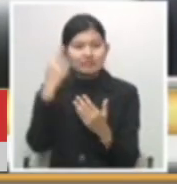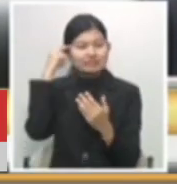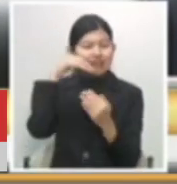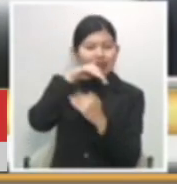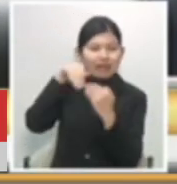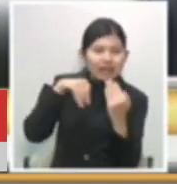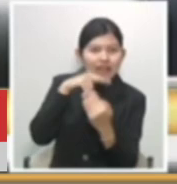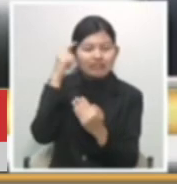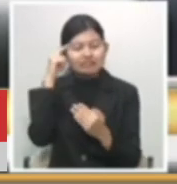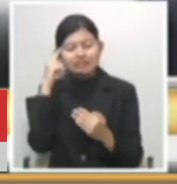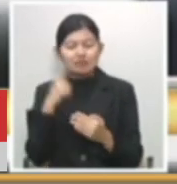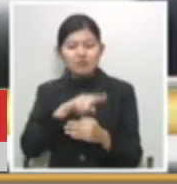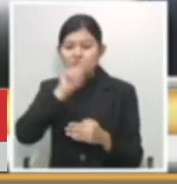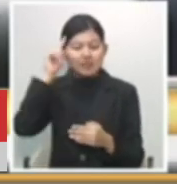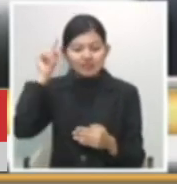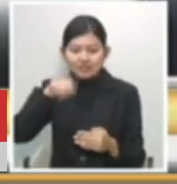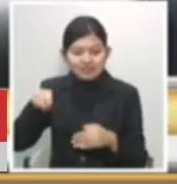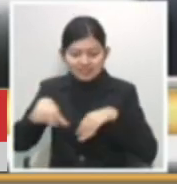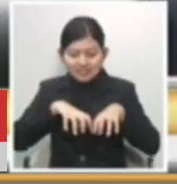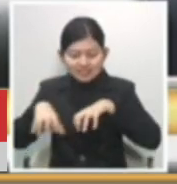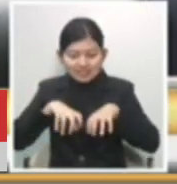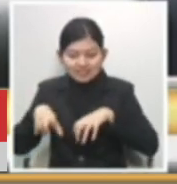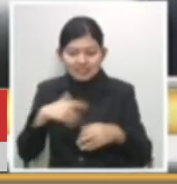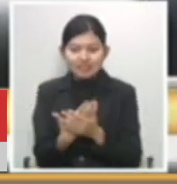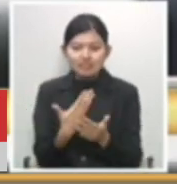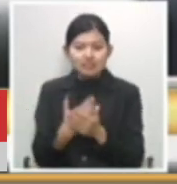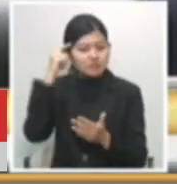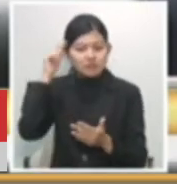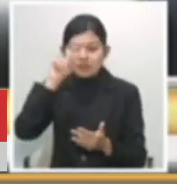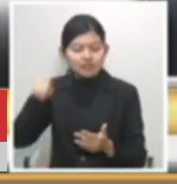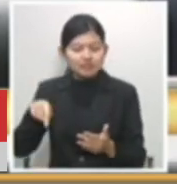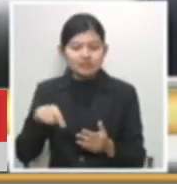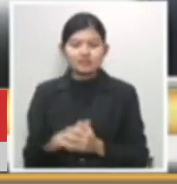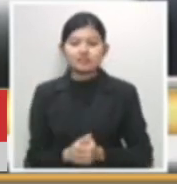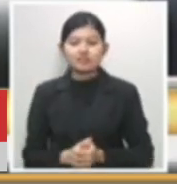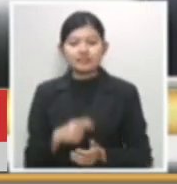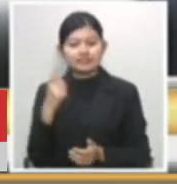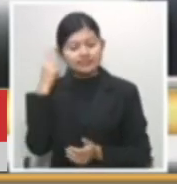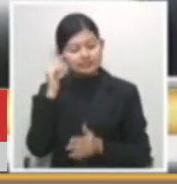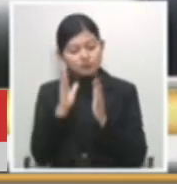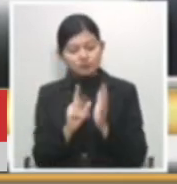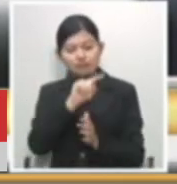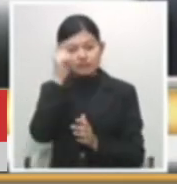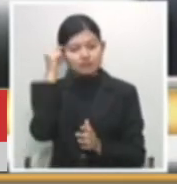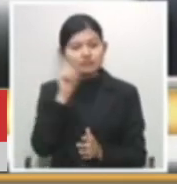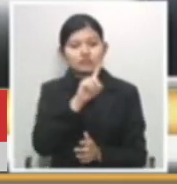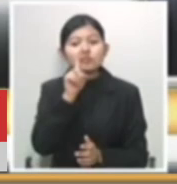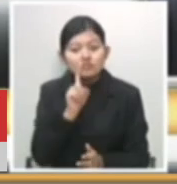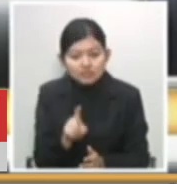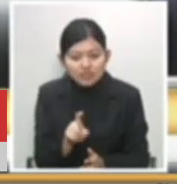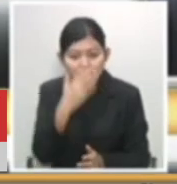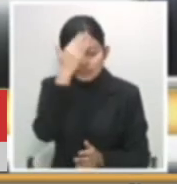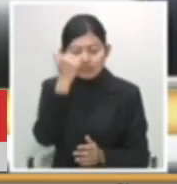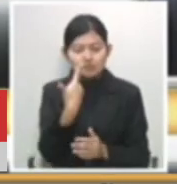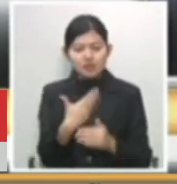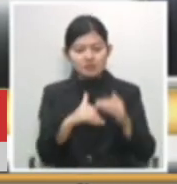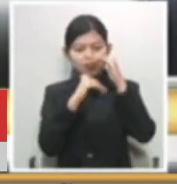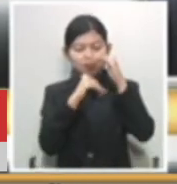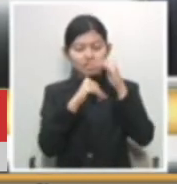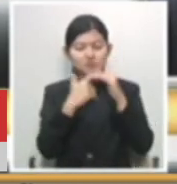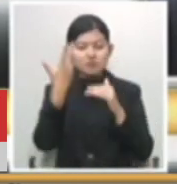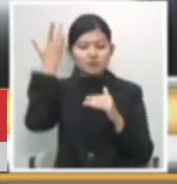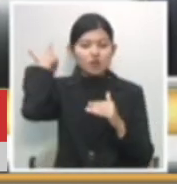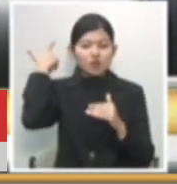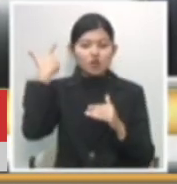การหาเงินไม่เป็นอยู่เลยนะคะท่านอาจจะมีคำถามว่าทำไมไม่ทำมาตรการนี้ในสมัยที่เพื่อไท